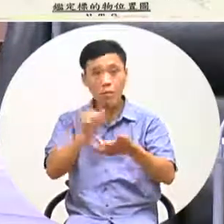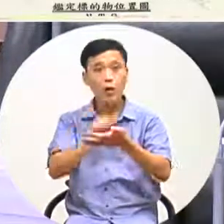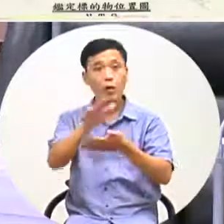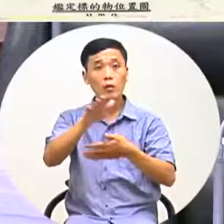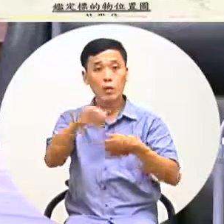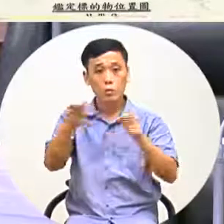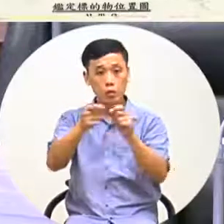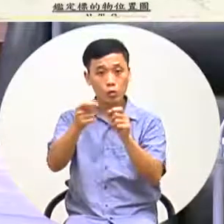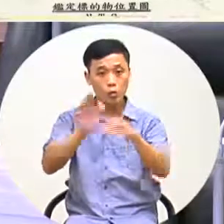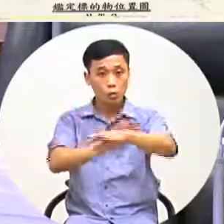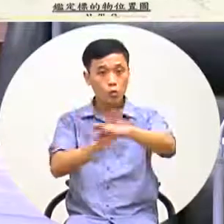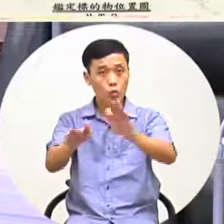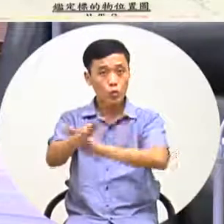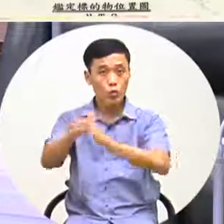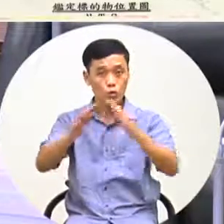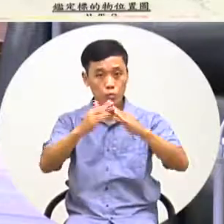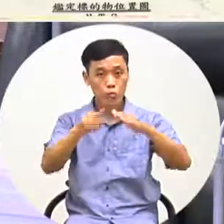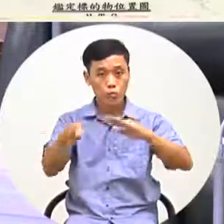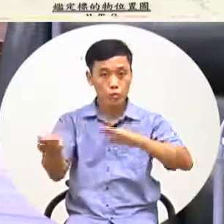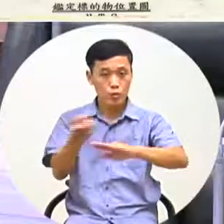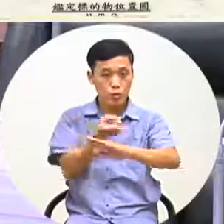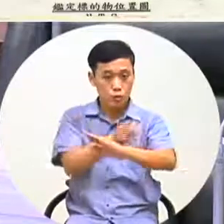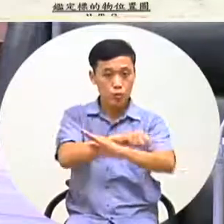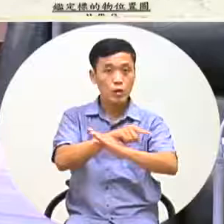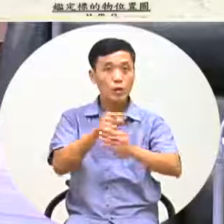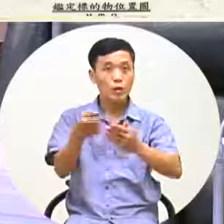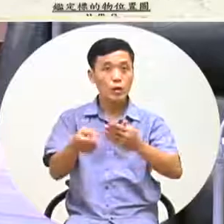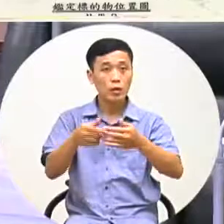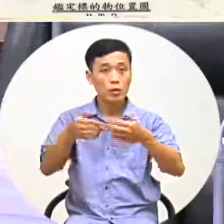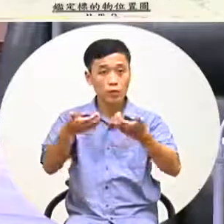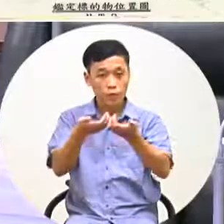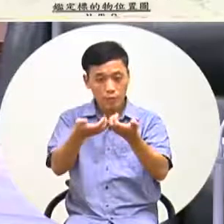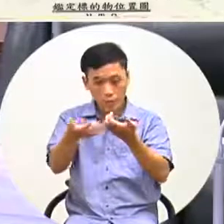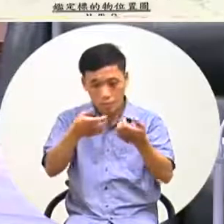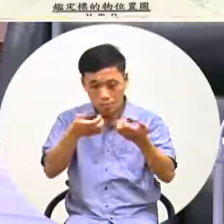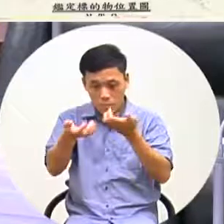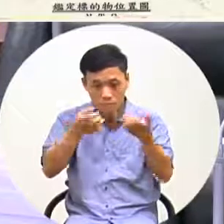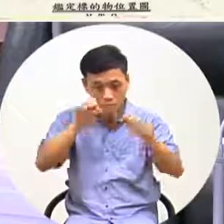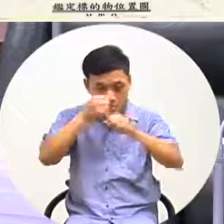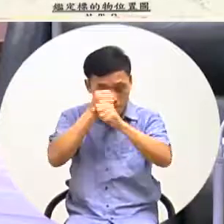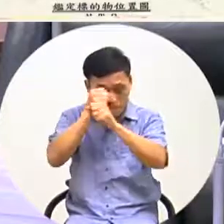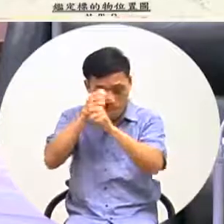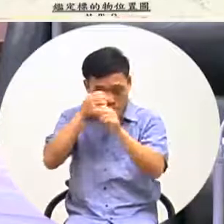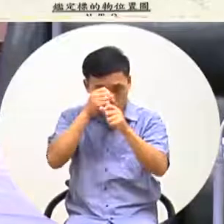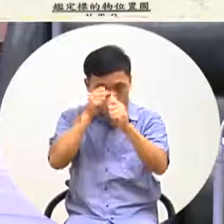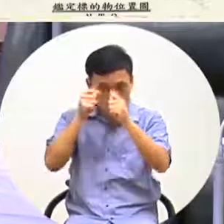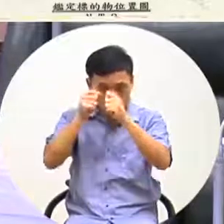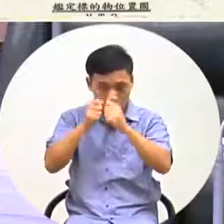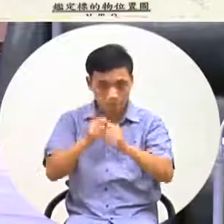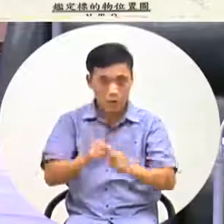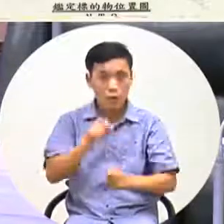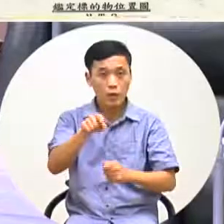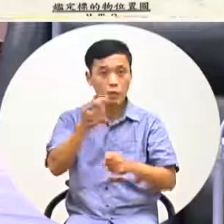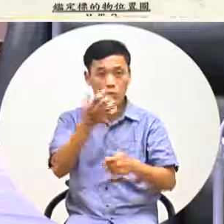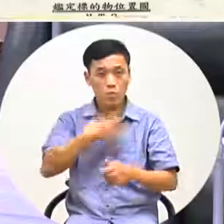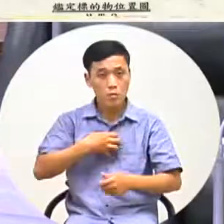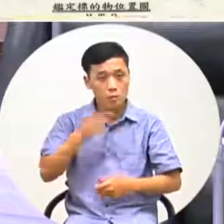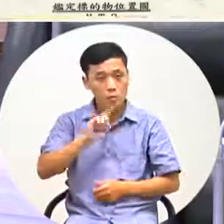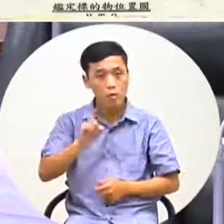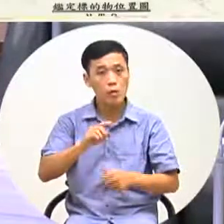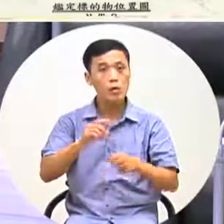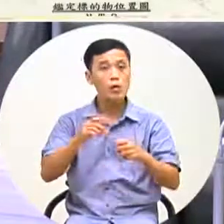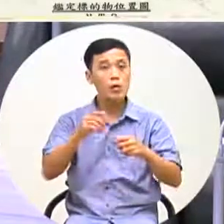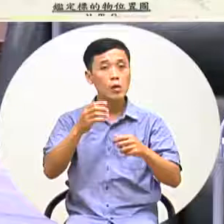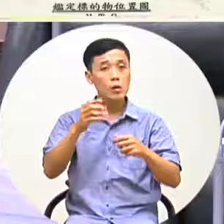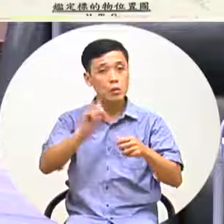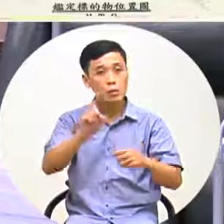标线，那他们分析哪边是危险，哪边是有问题的。两个家庭主妇从不会到会，那所以他